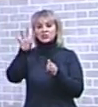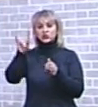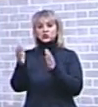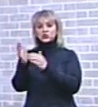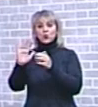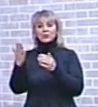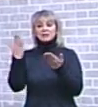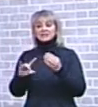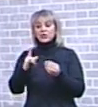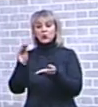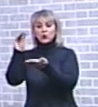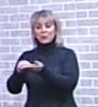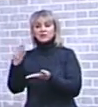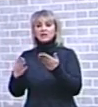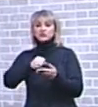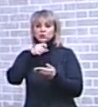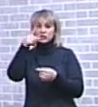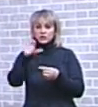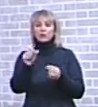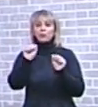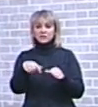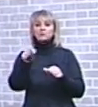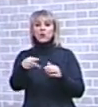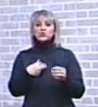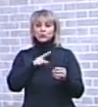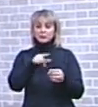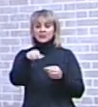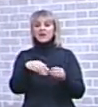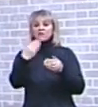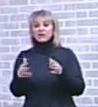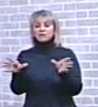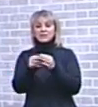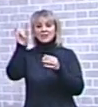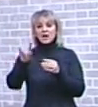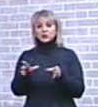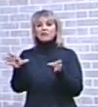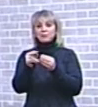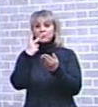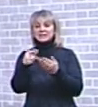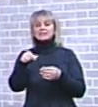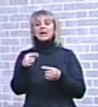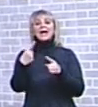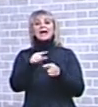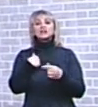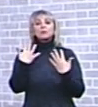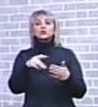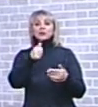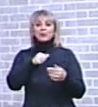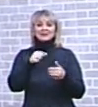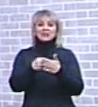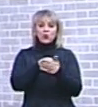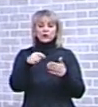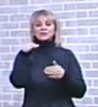То есть если туда свалится ребенок и взрослый человек, в принципе, может убиться. И вылететь вместе с окном, это в принципе видно. Вот это мы уже бьемся, начиная